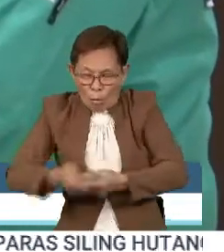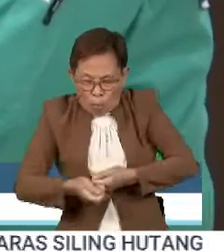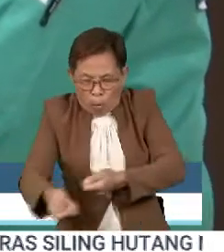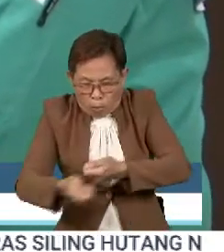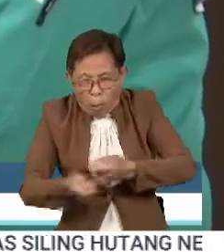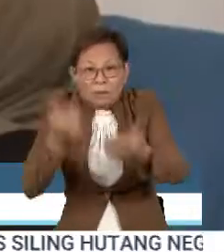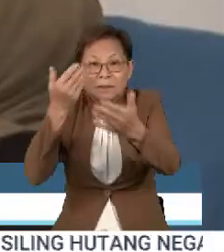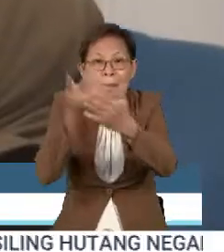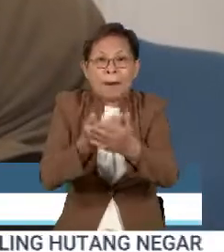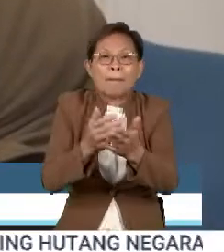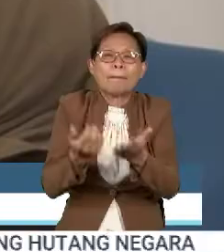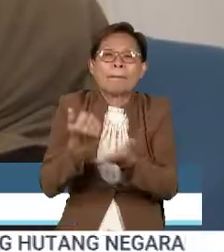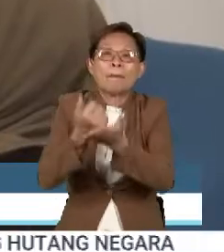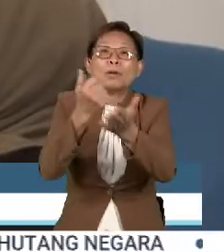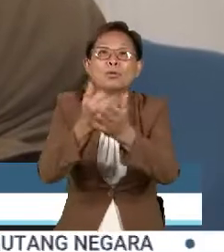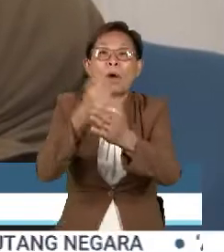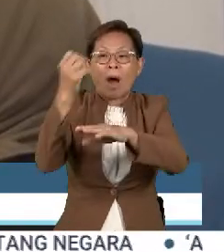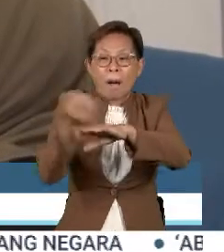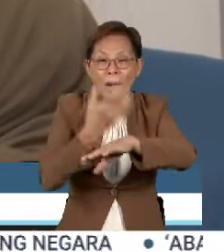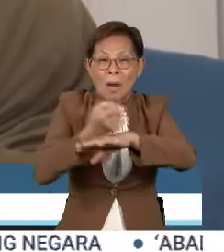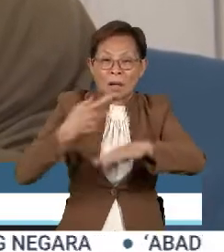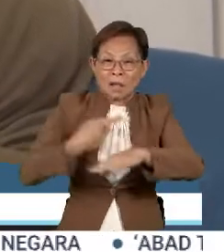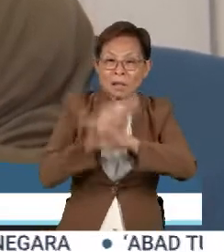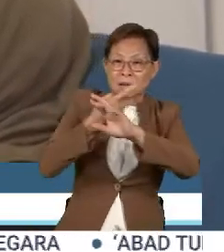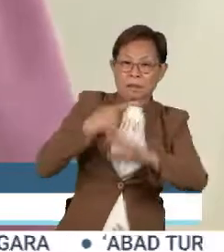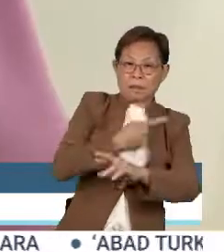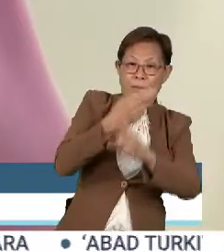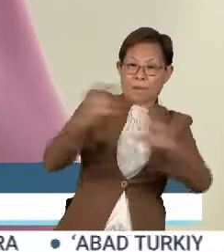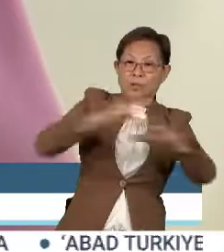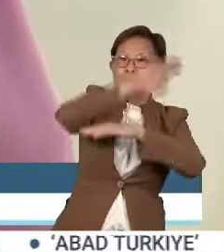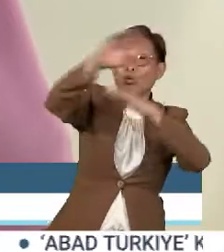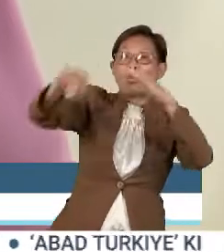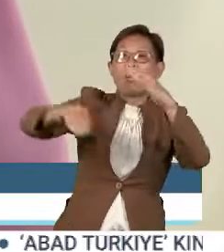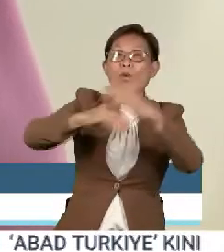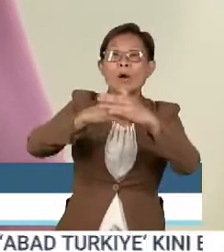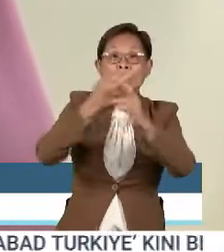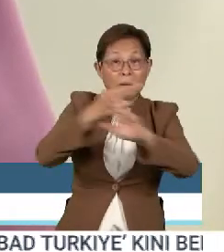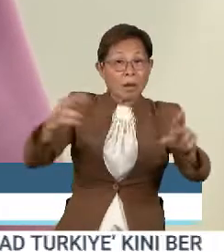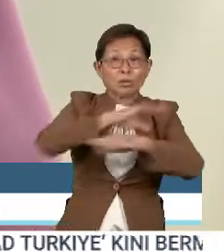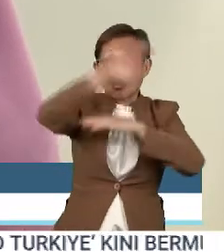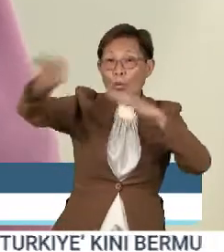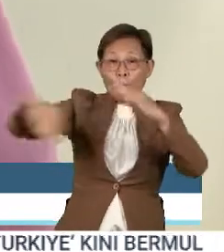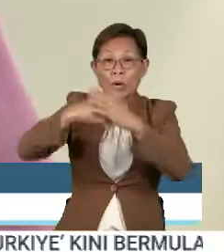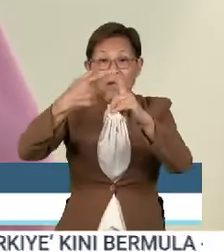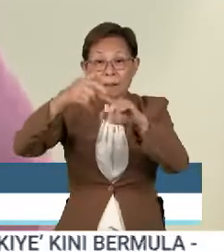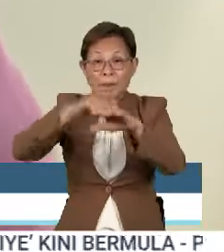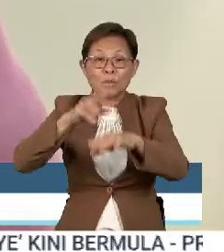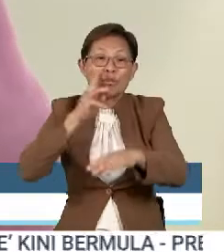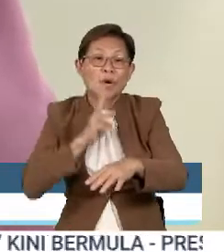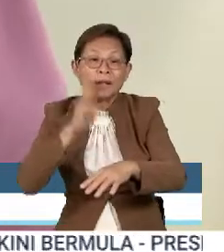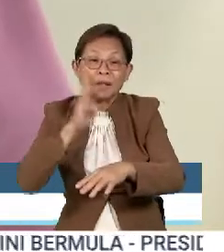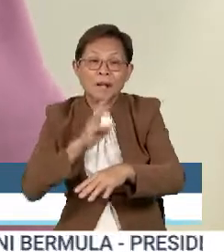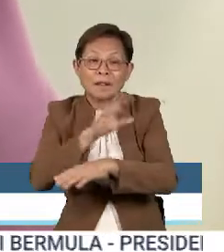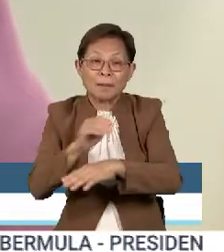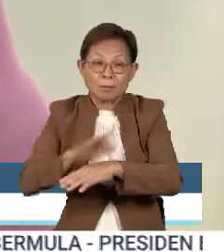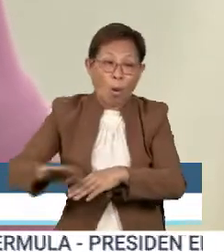peringkat pembantu ambulans. Jadi kita menyediakan kesemuanya adalah daripada adalah wanita, dan